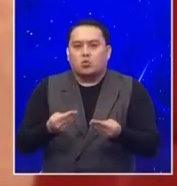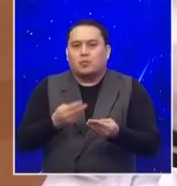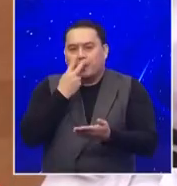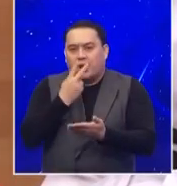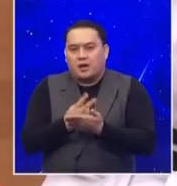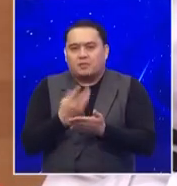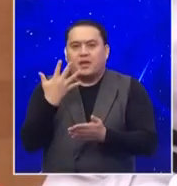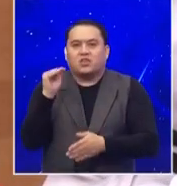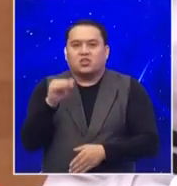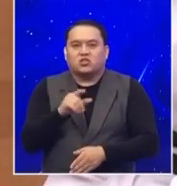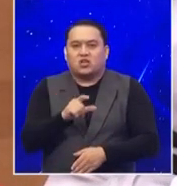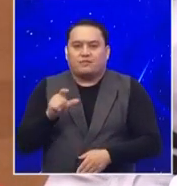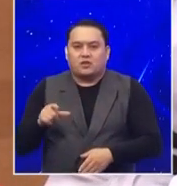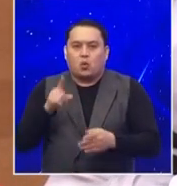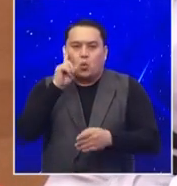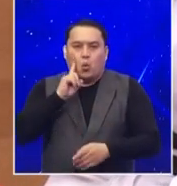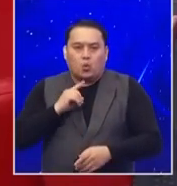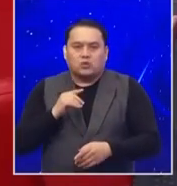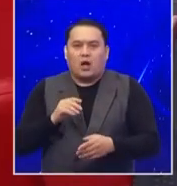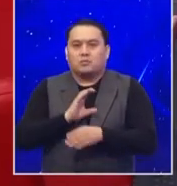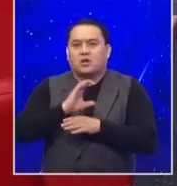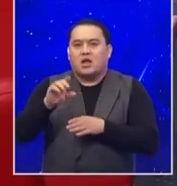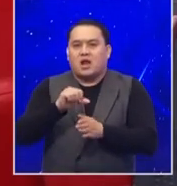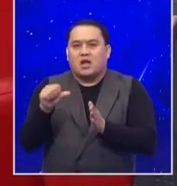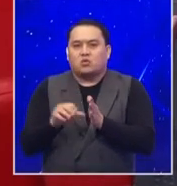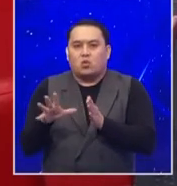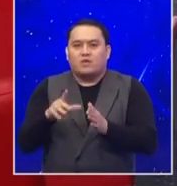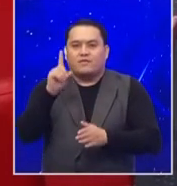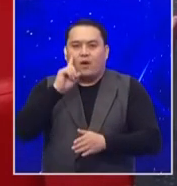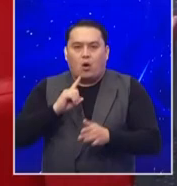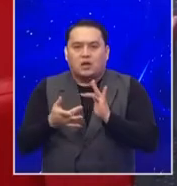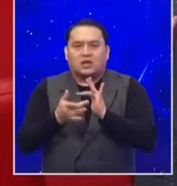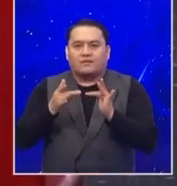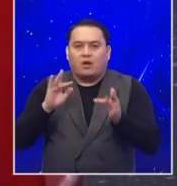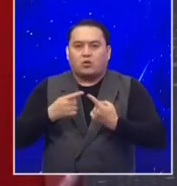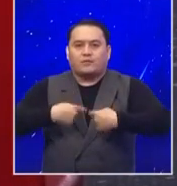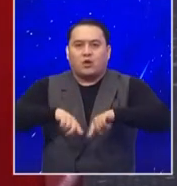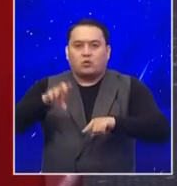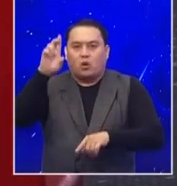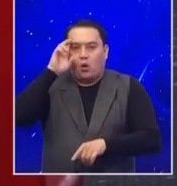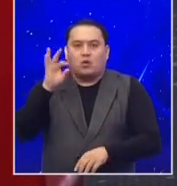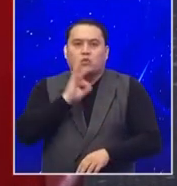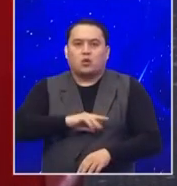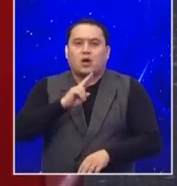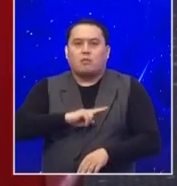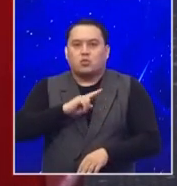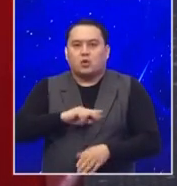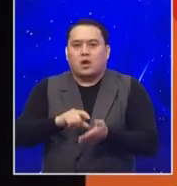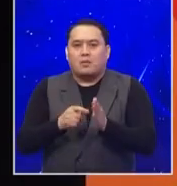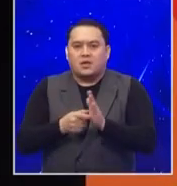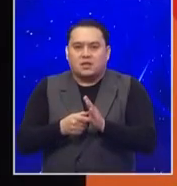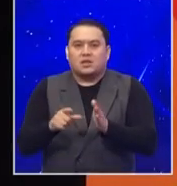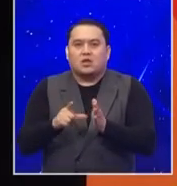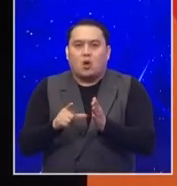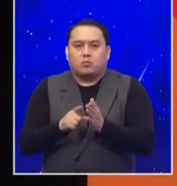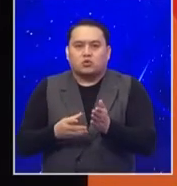свыше 5000 человек. Для удобства ее отправки в электронном виде на веб-портале Комитета государственных доходов работает